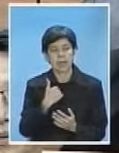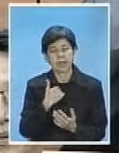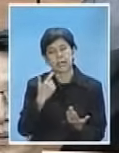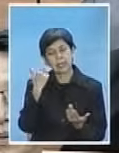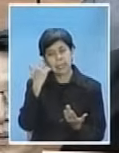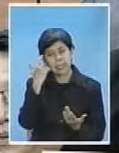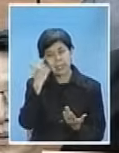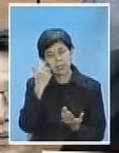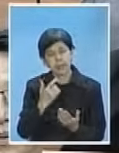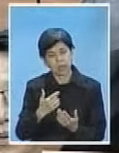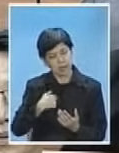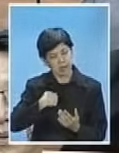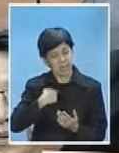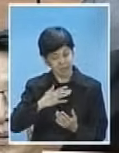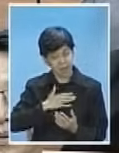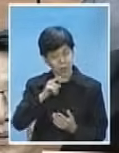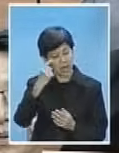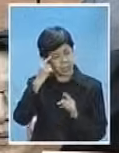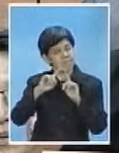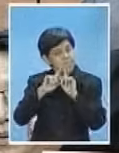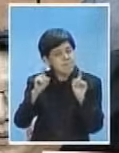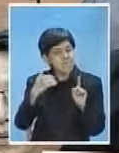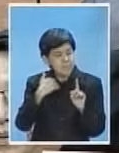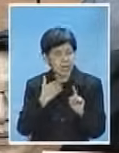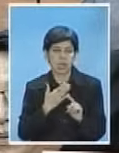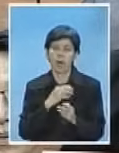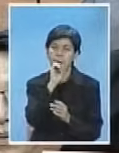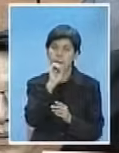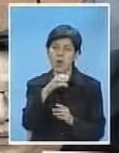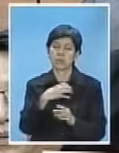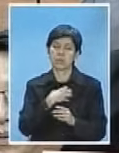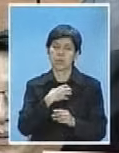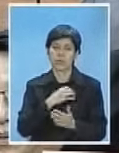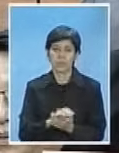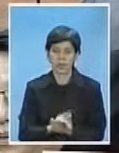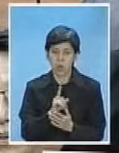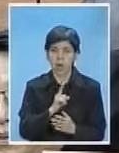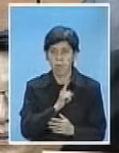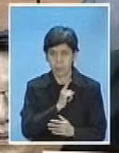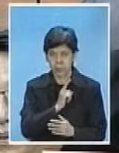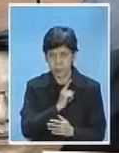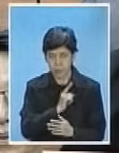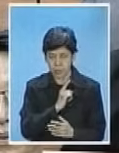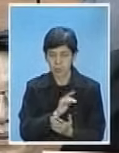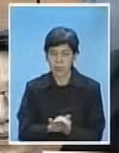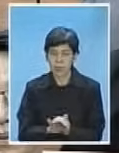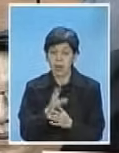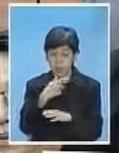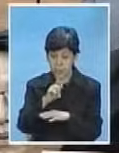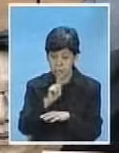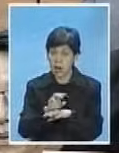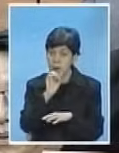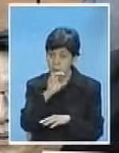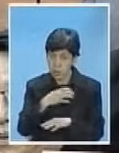วความเข้าใจเราไม่เหมือนกันผมขออนุญาตเรียนเรื่องนี้กับท่านผู้รับผิดชอบนะครับกราบเรียนท่านประธานนะครับ